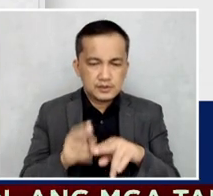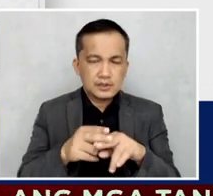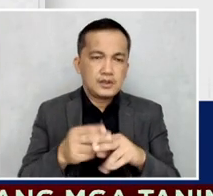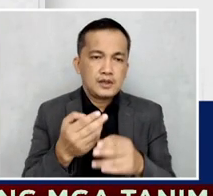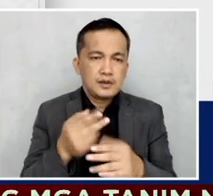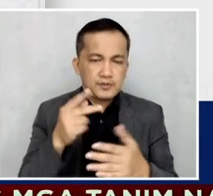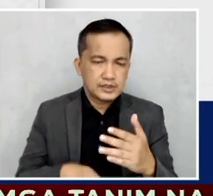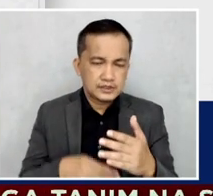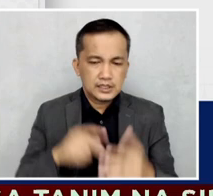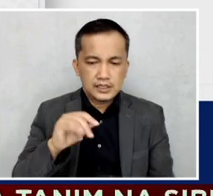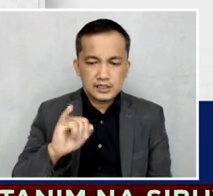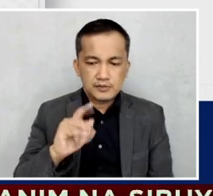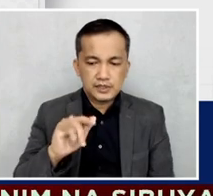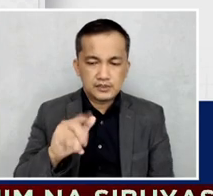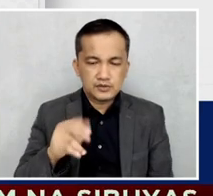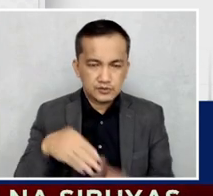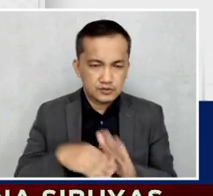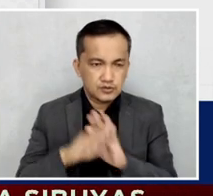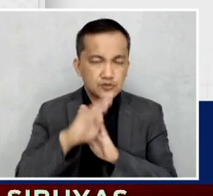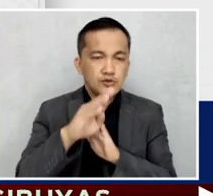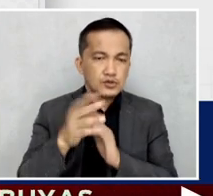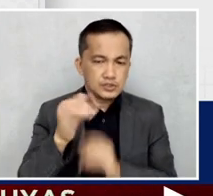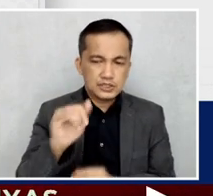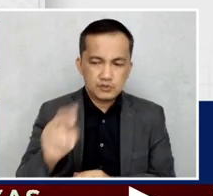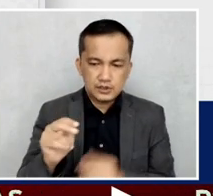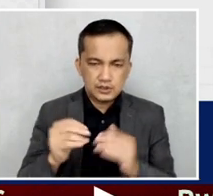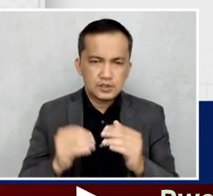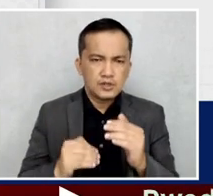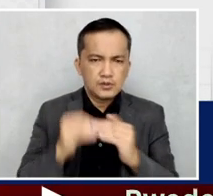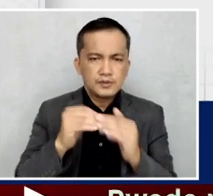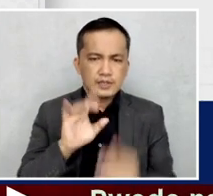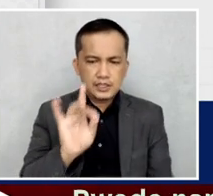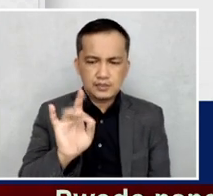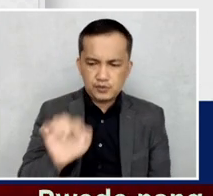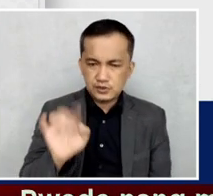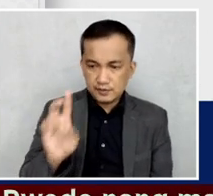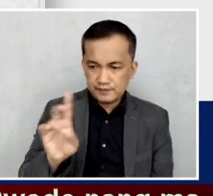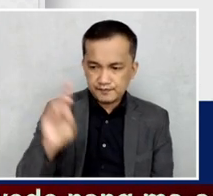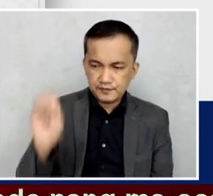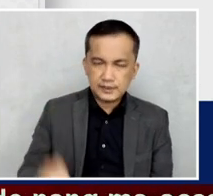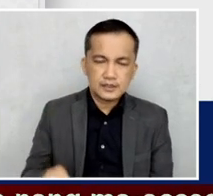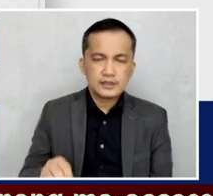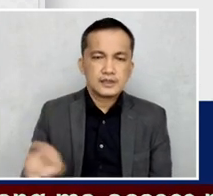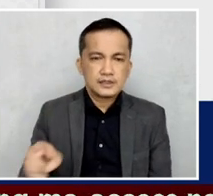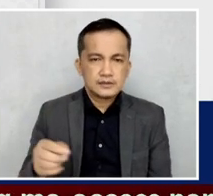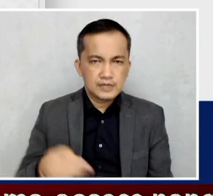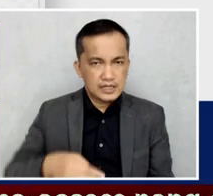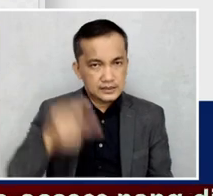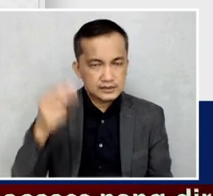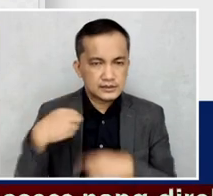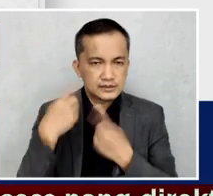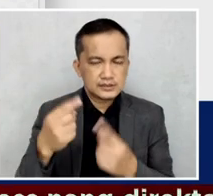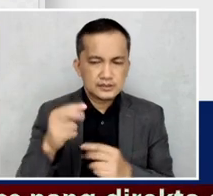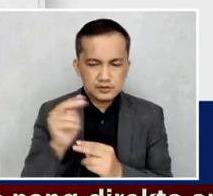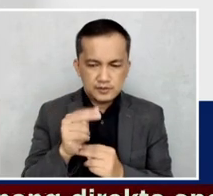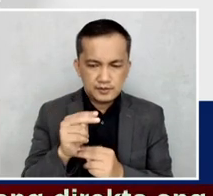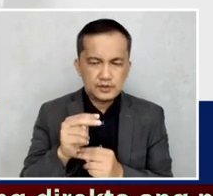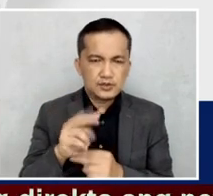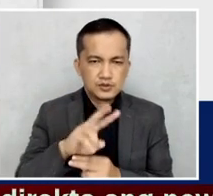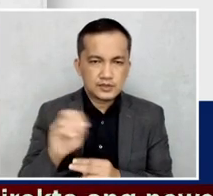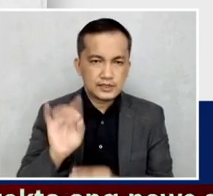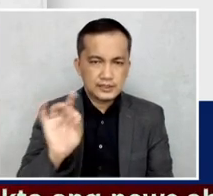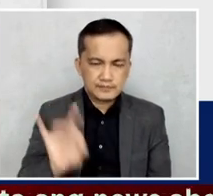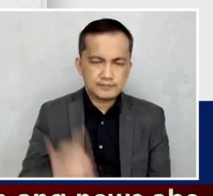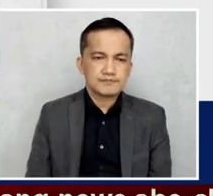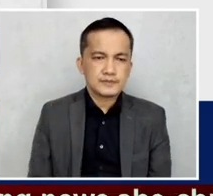o inflation noong Enero at umabot sa 8.7% na siyang pinakamataas na antas mula Nobyembre 2008.